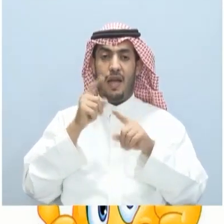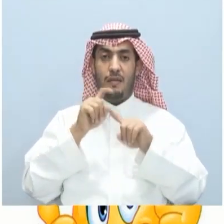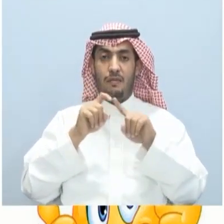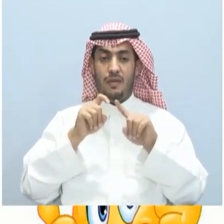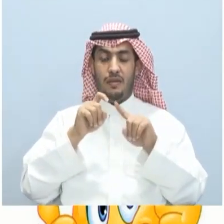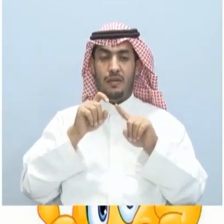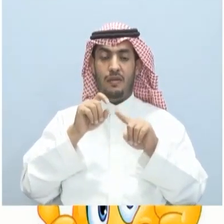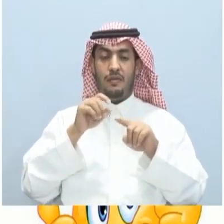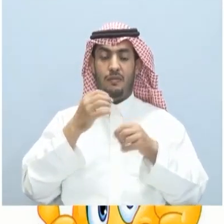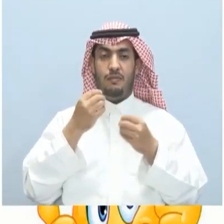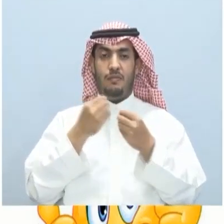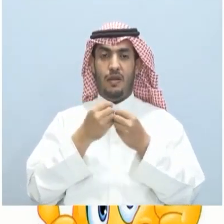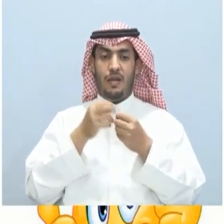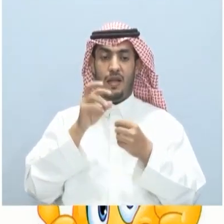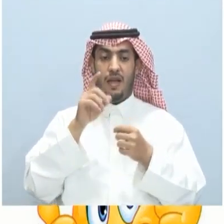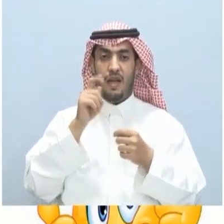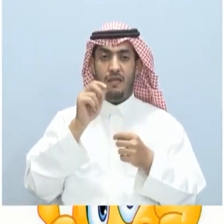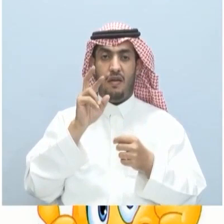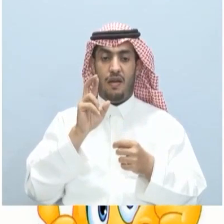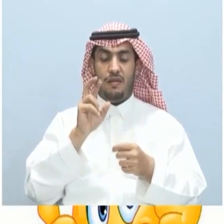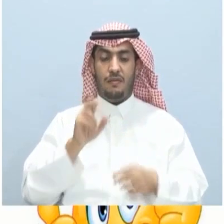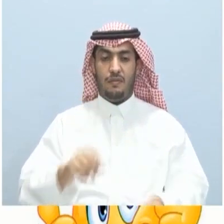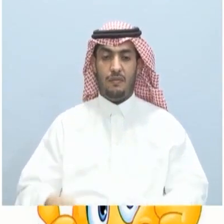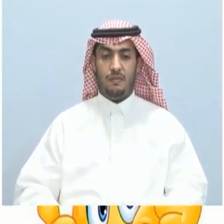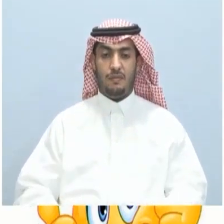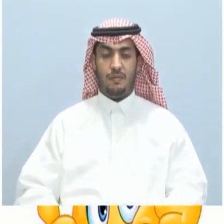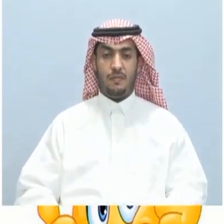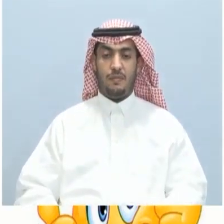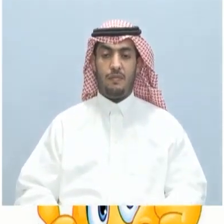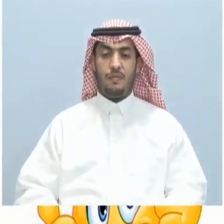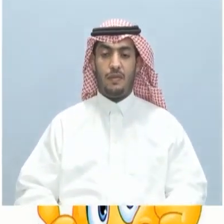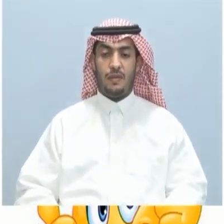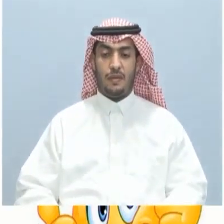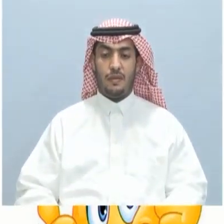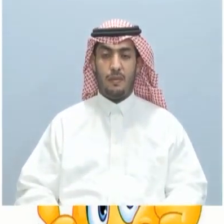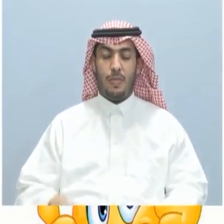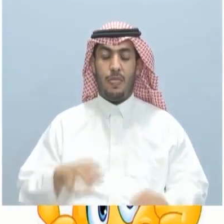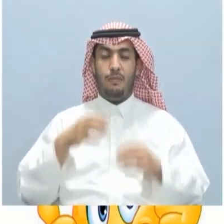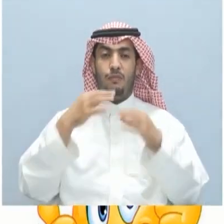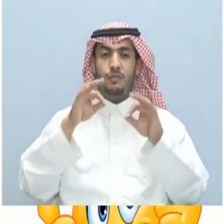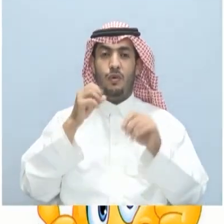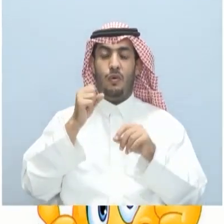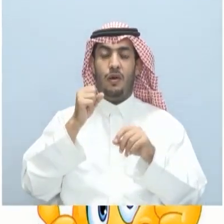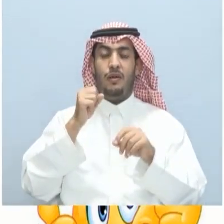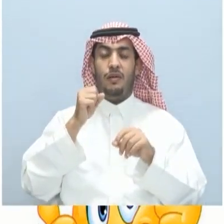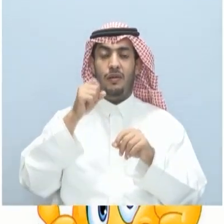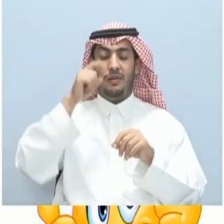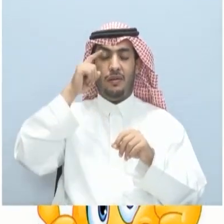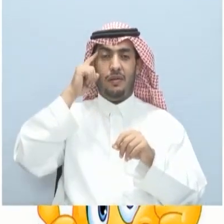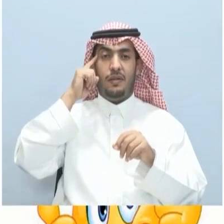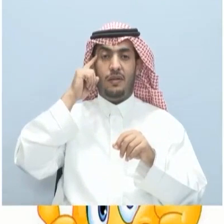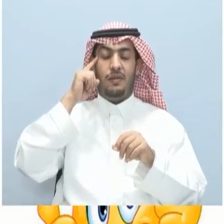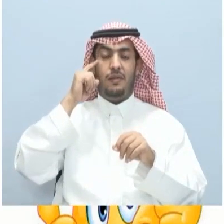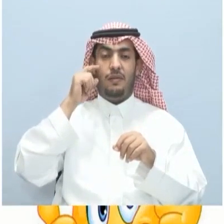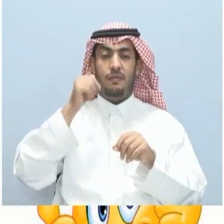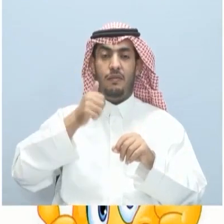افف ار بعدد القوى الموجوده طيب ماذا عن مجموع القوى مجموع القوى كل ما عليك عاد